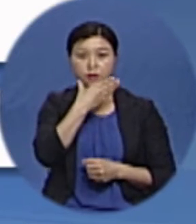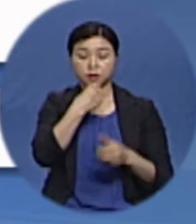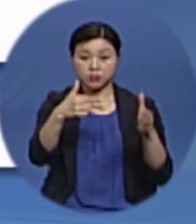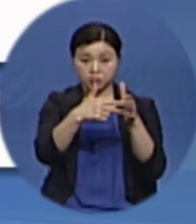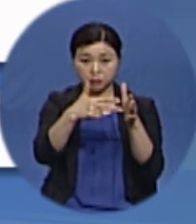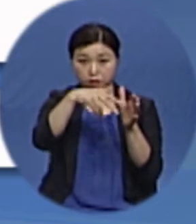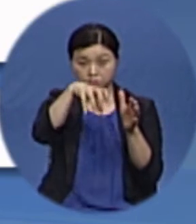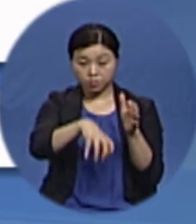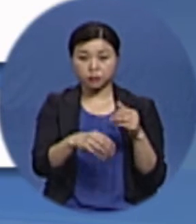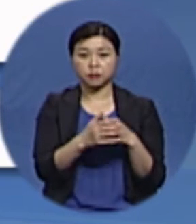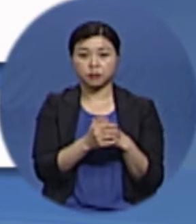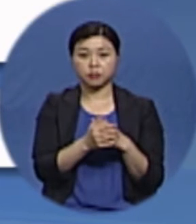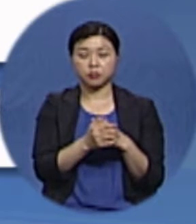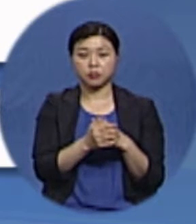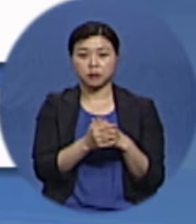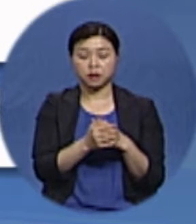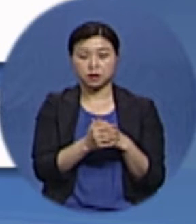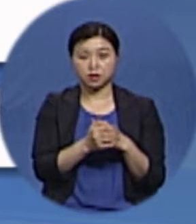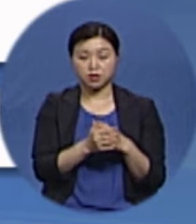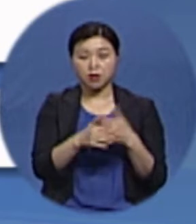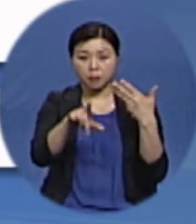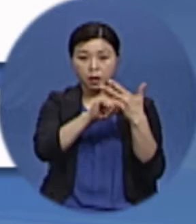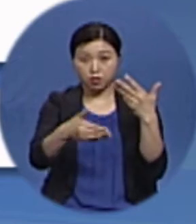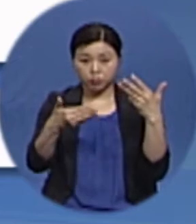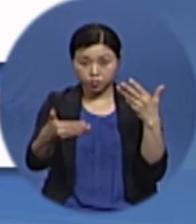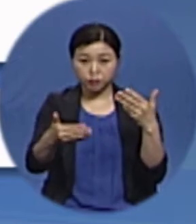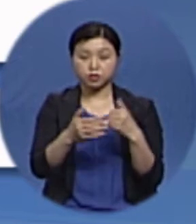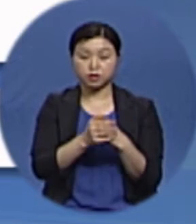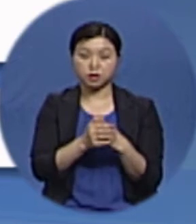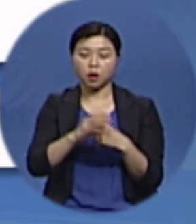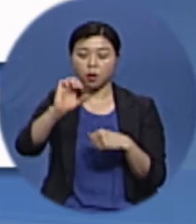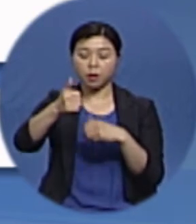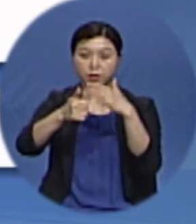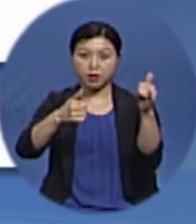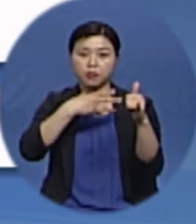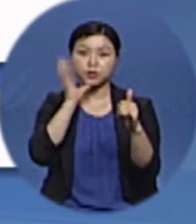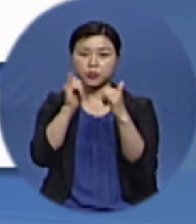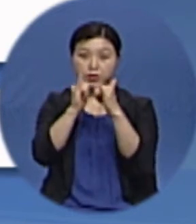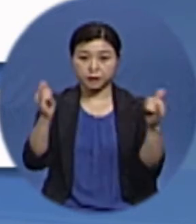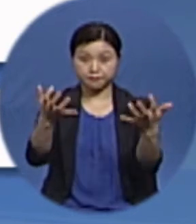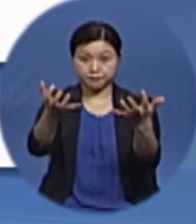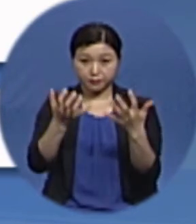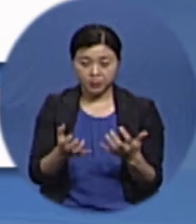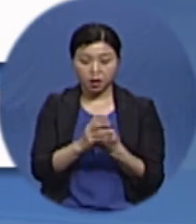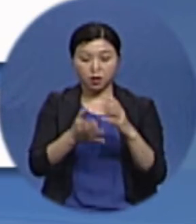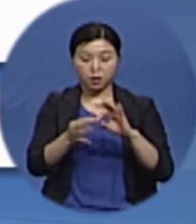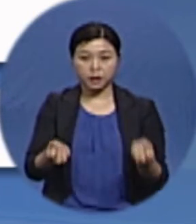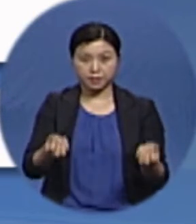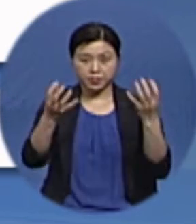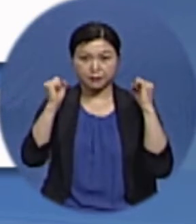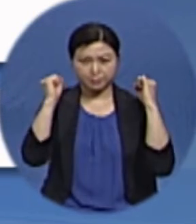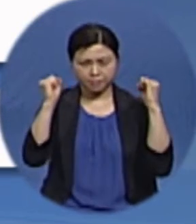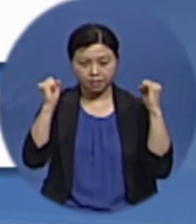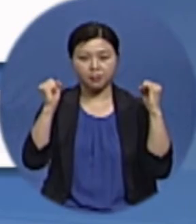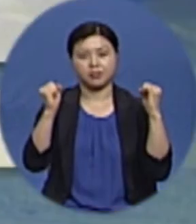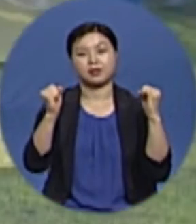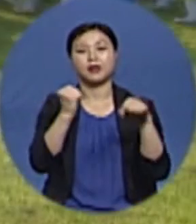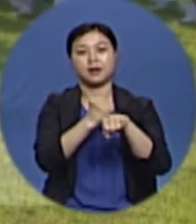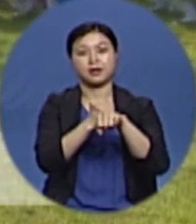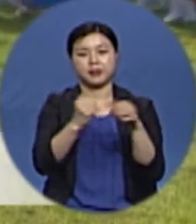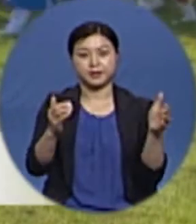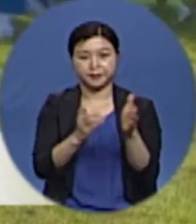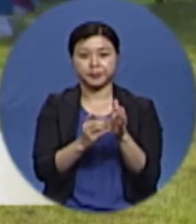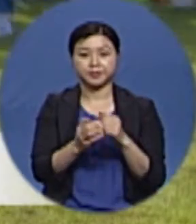광주복지재단이 지난 9일 빛고울 노인복지타운에서 500여 명의 어르신들과 함께 올림픽 응원전을 펼쳤습니다.